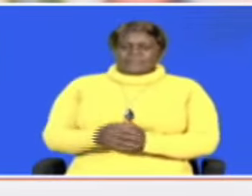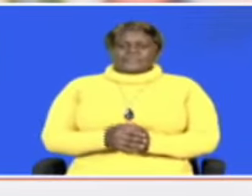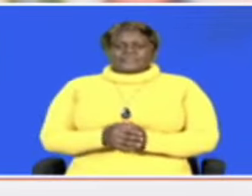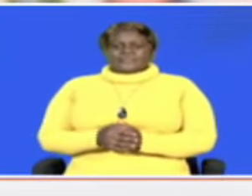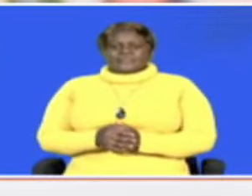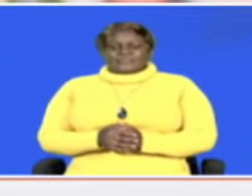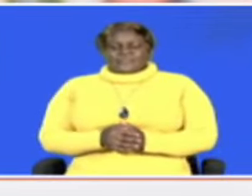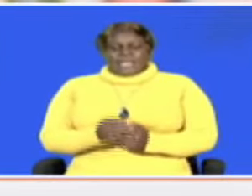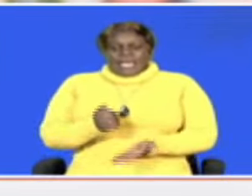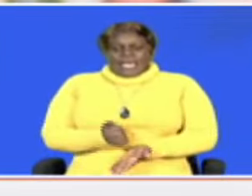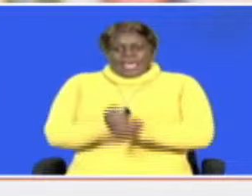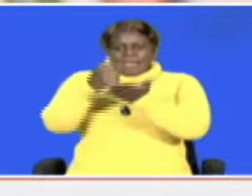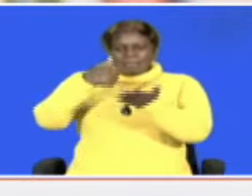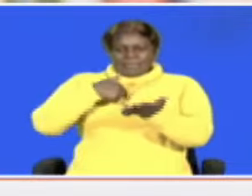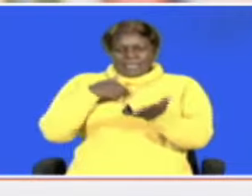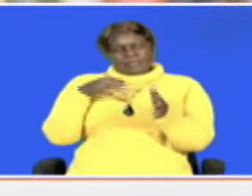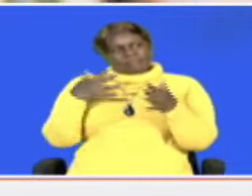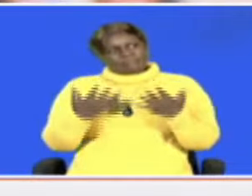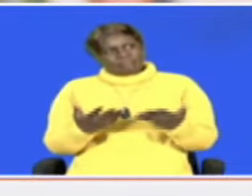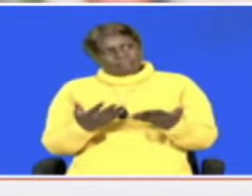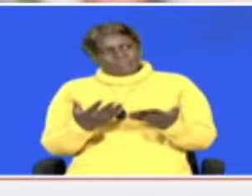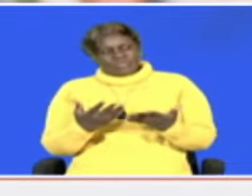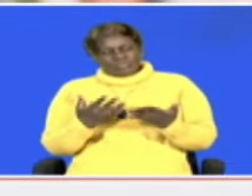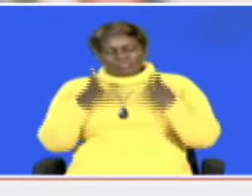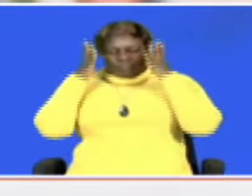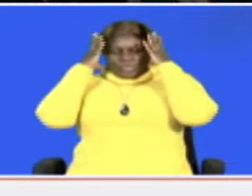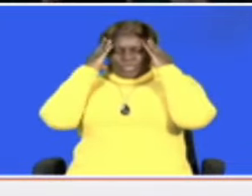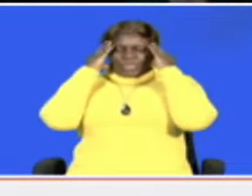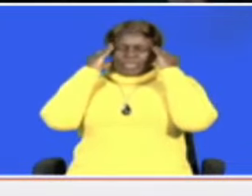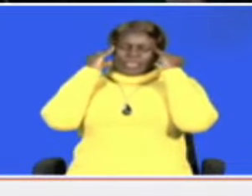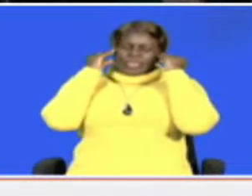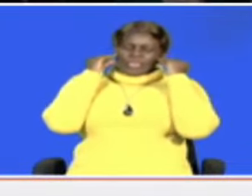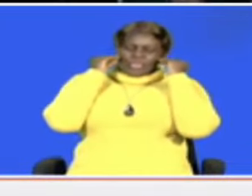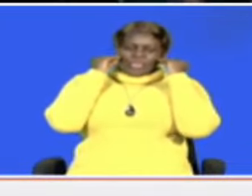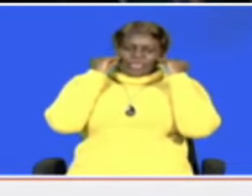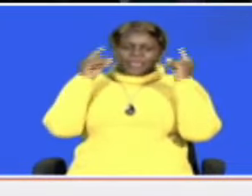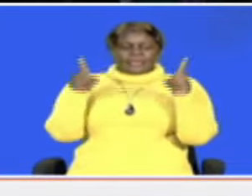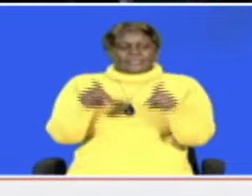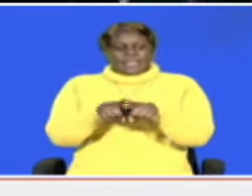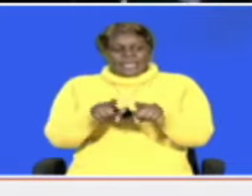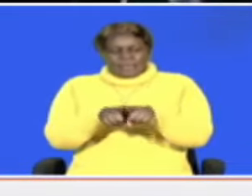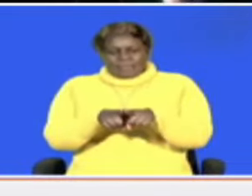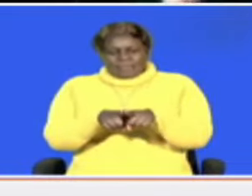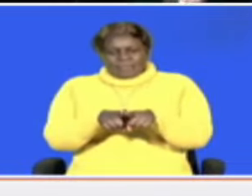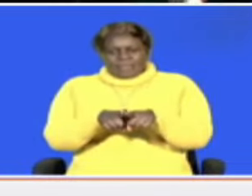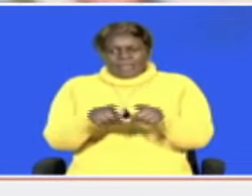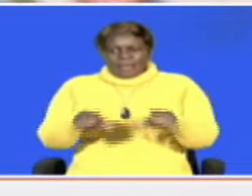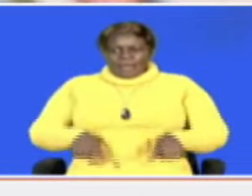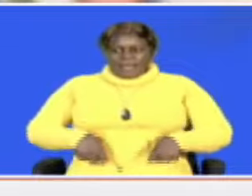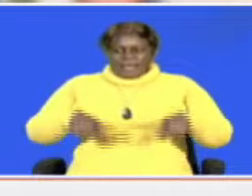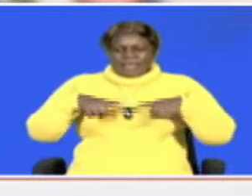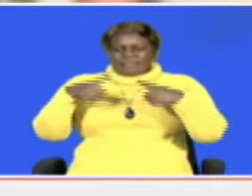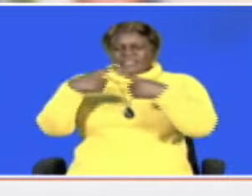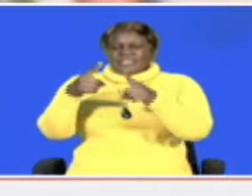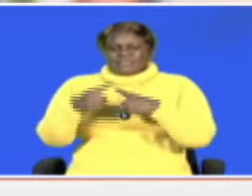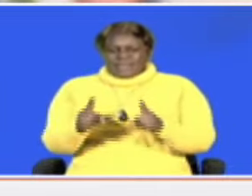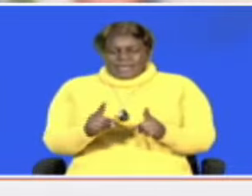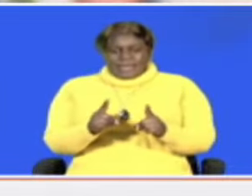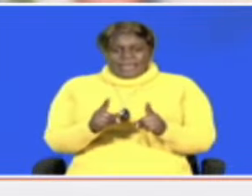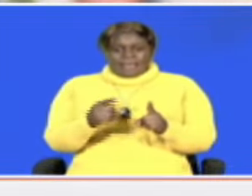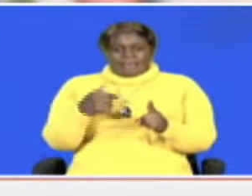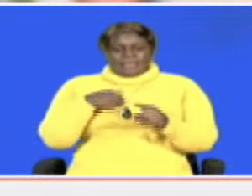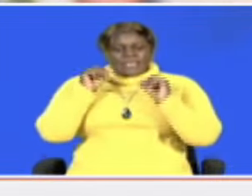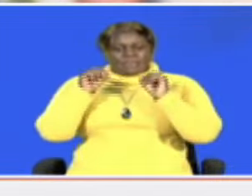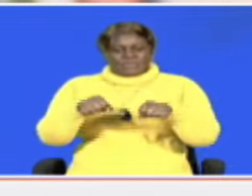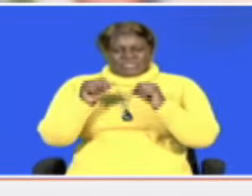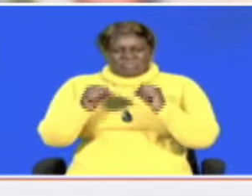So inanisaidia kama ku calm down, najisahulisha vitu, I control myself. Even if I can